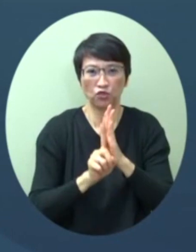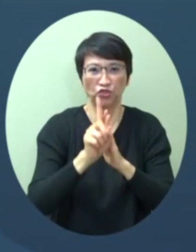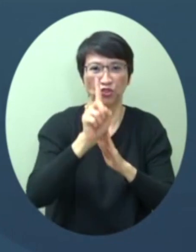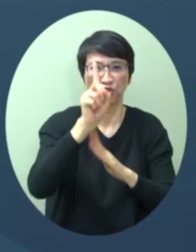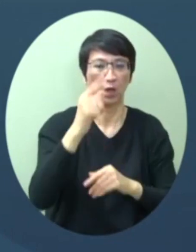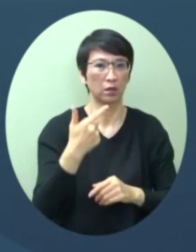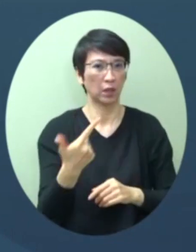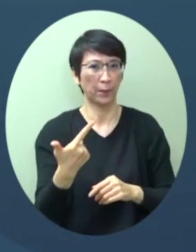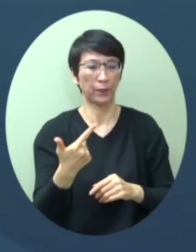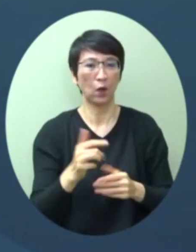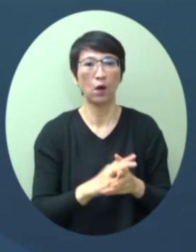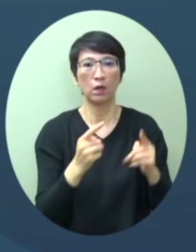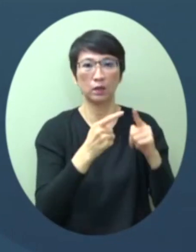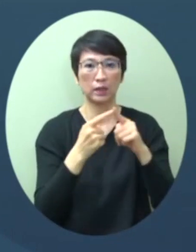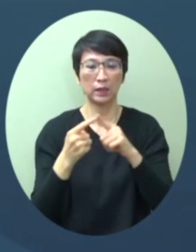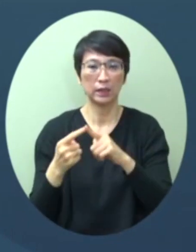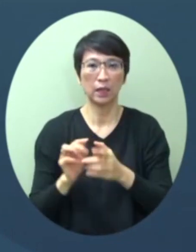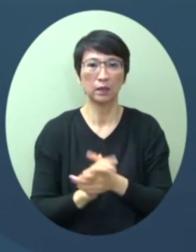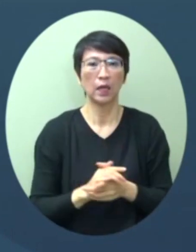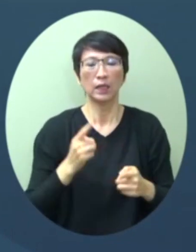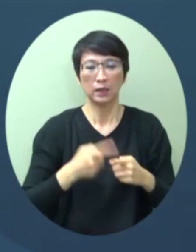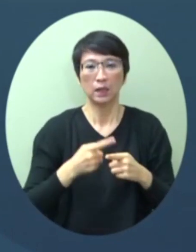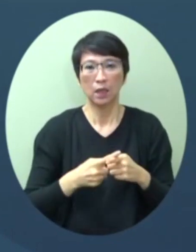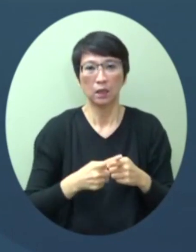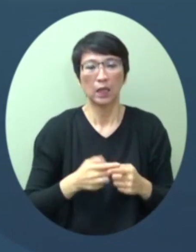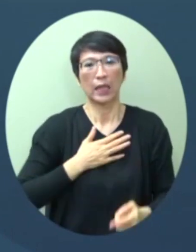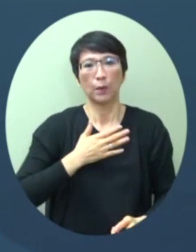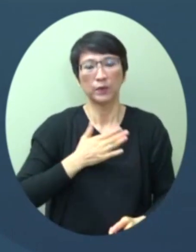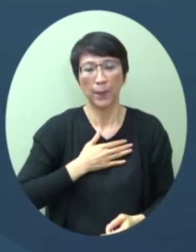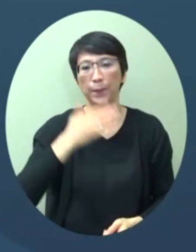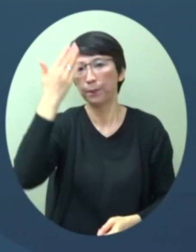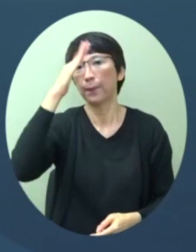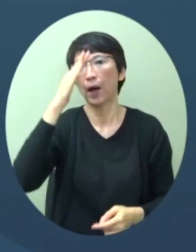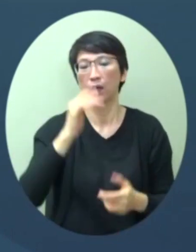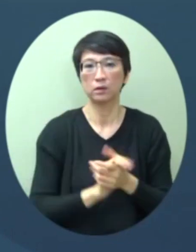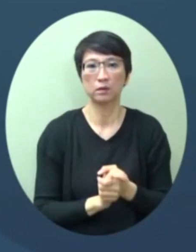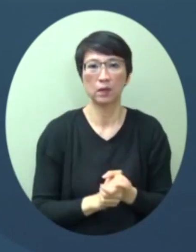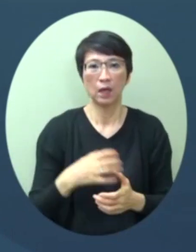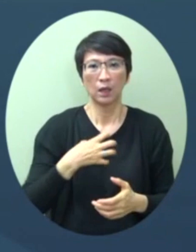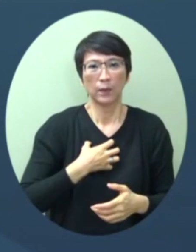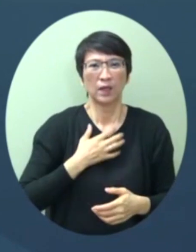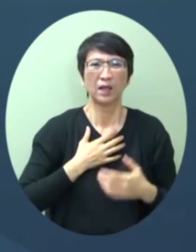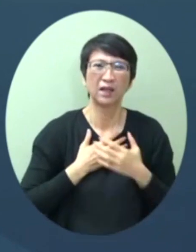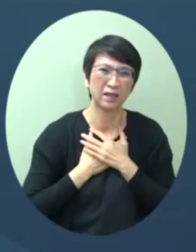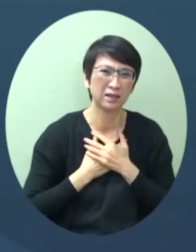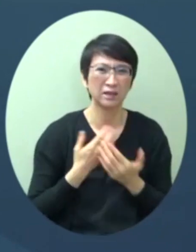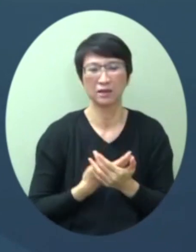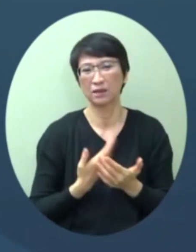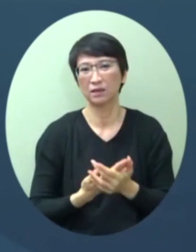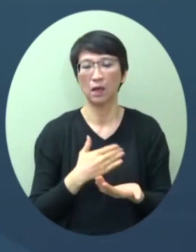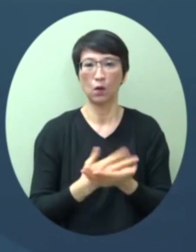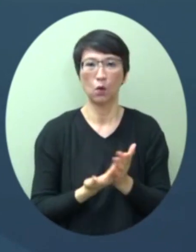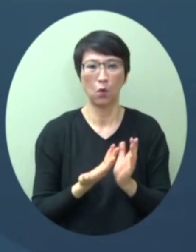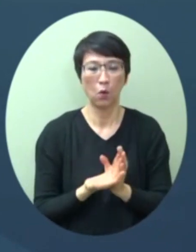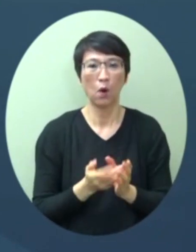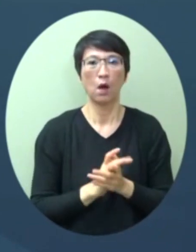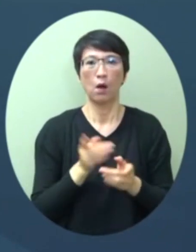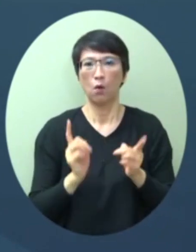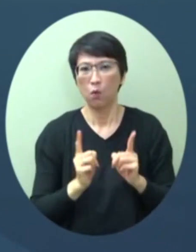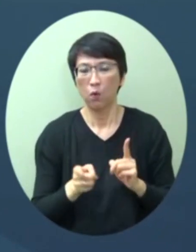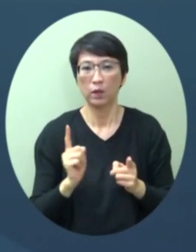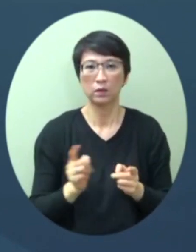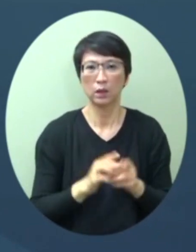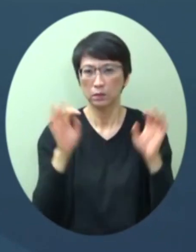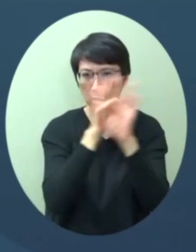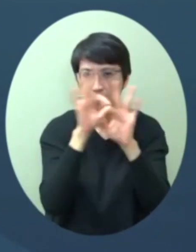之下市民自然是会担心的亦都会感到焦虑亦都很容易会产生